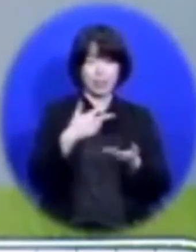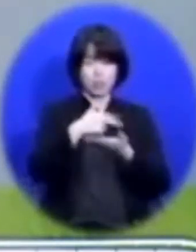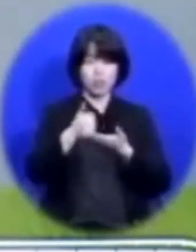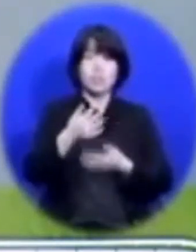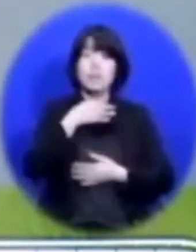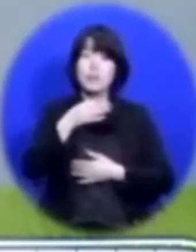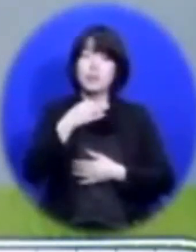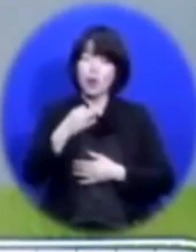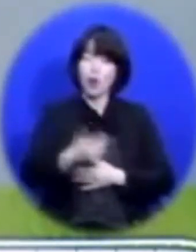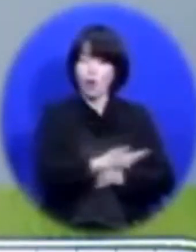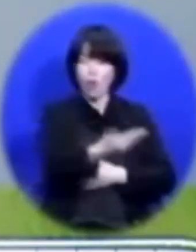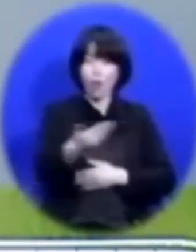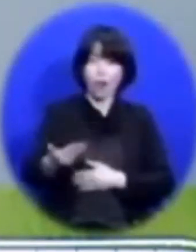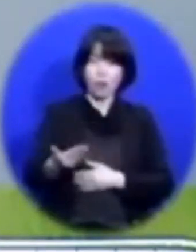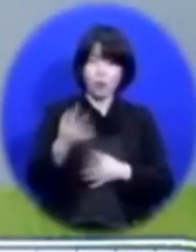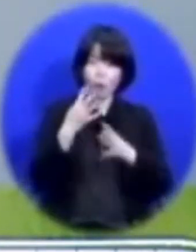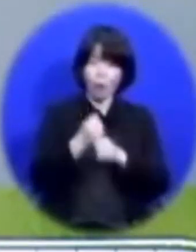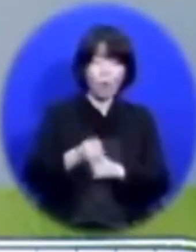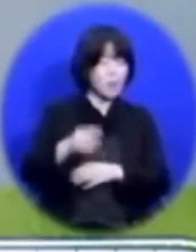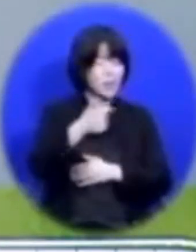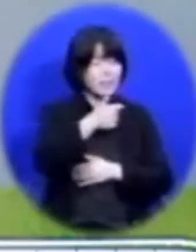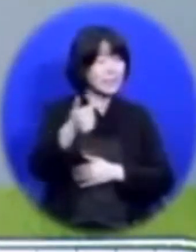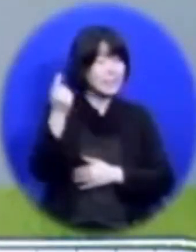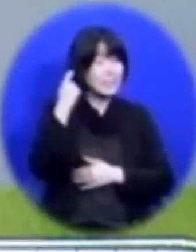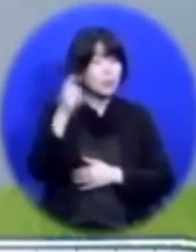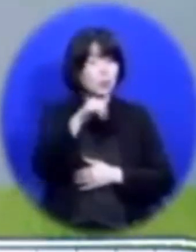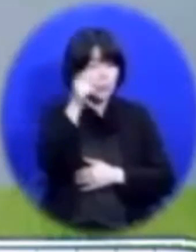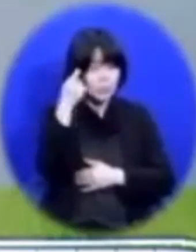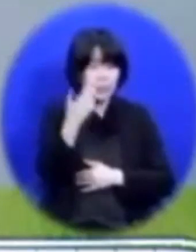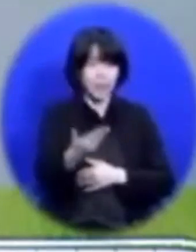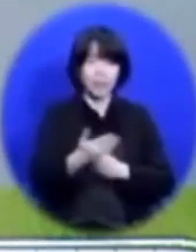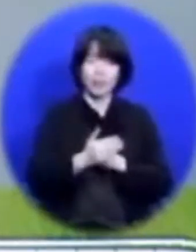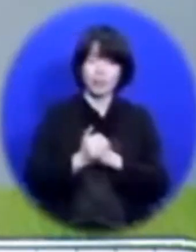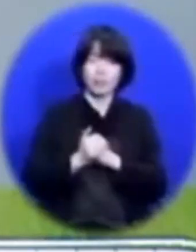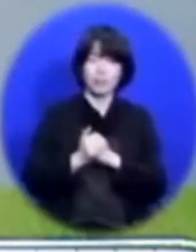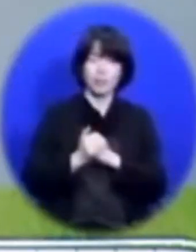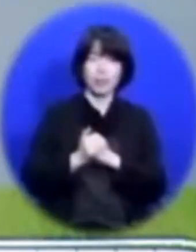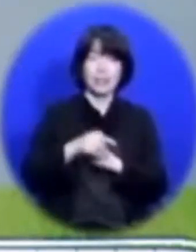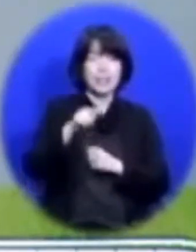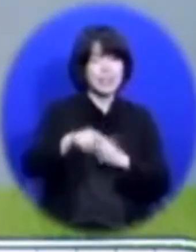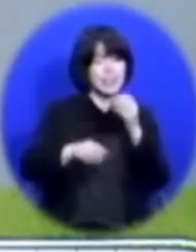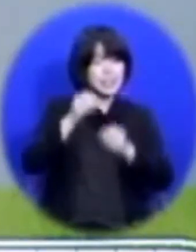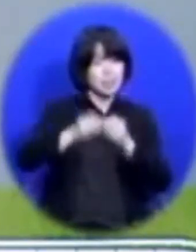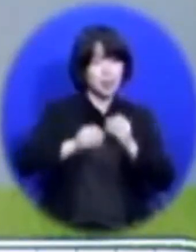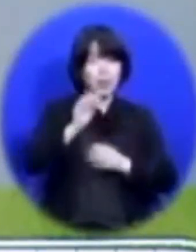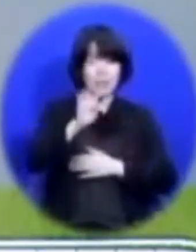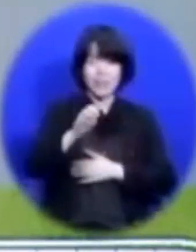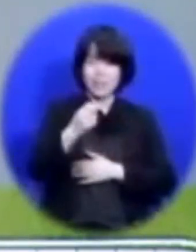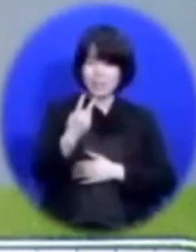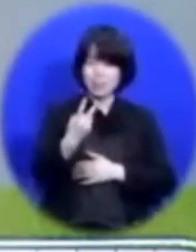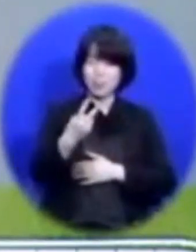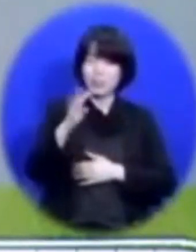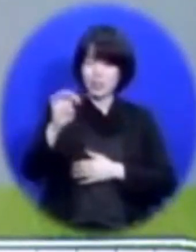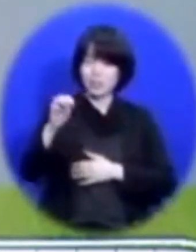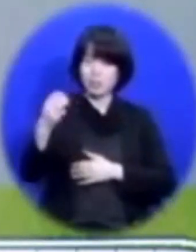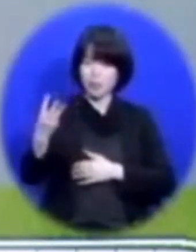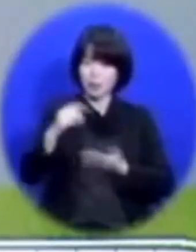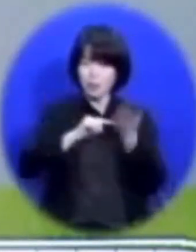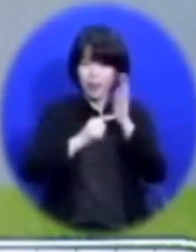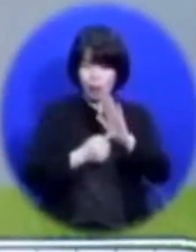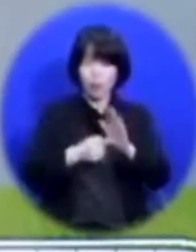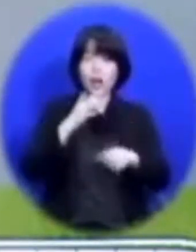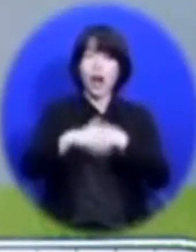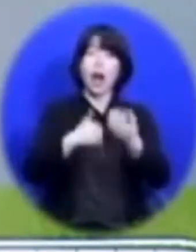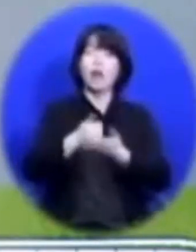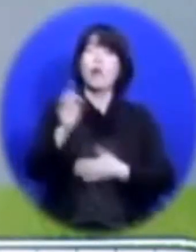의음성을얼마나크게듣고있습니까 ?시편42편 과43편에나오는"